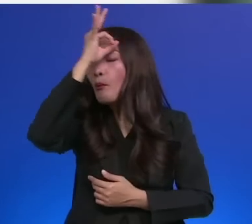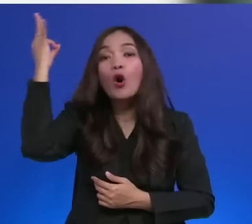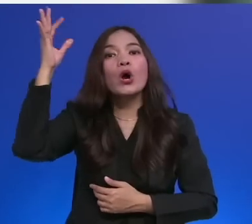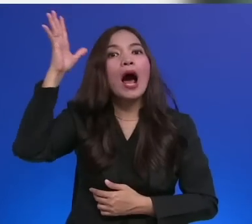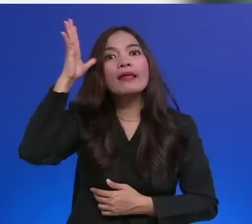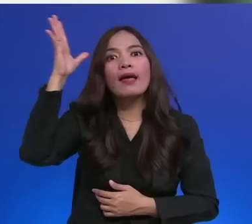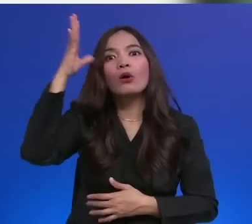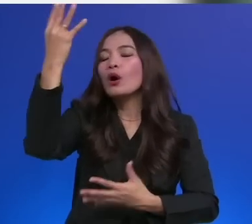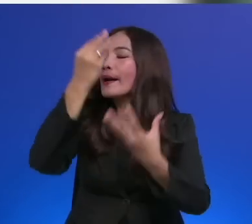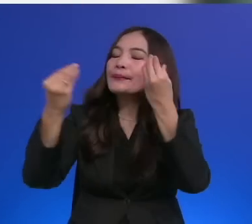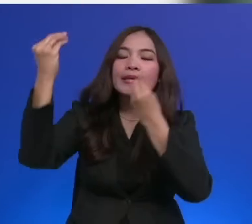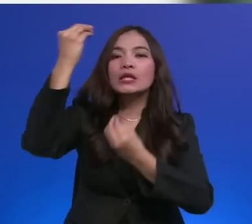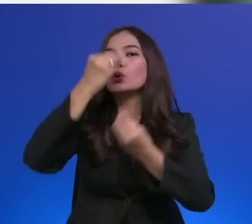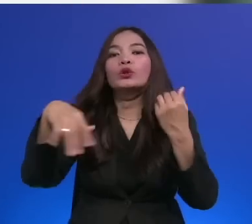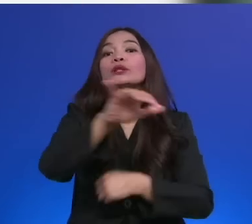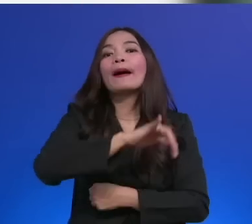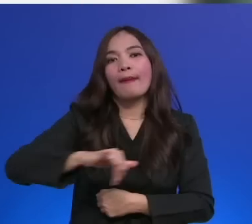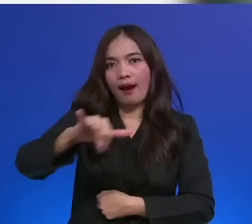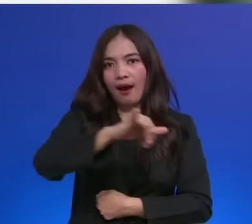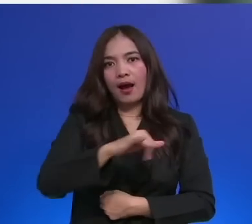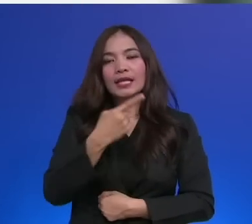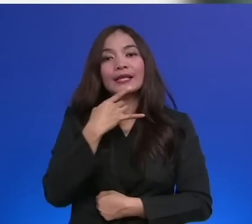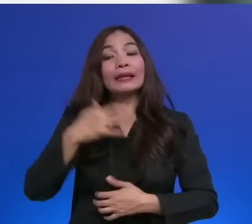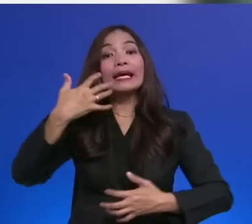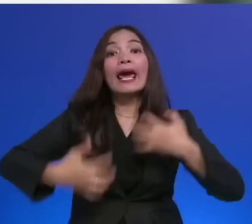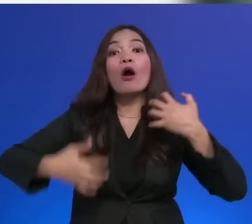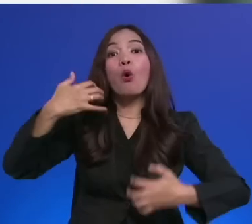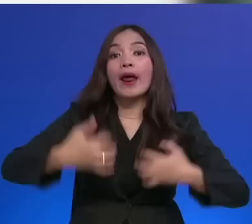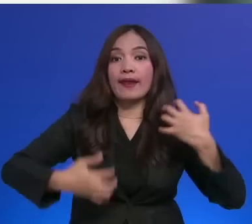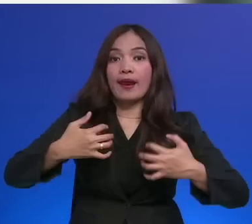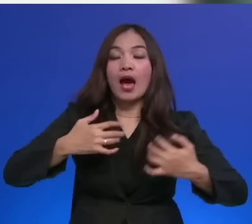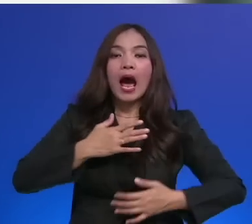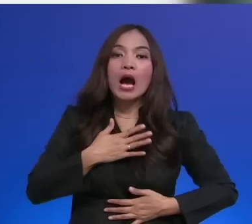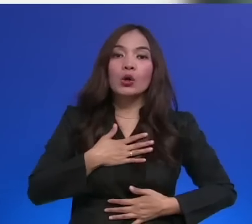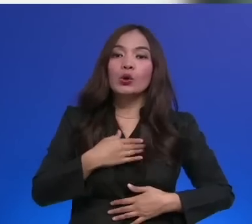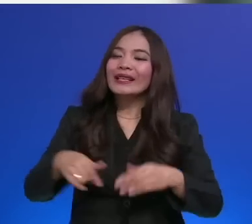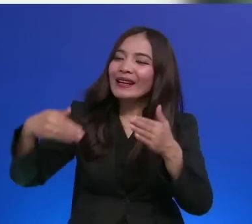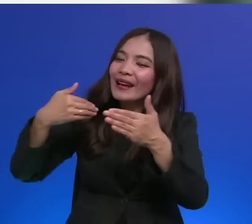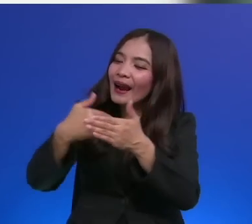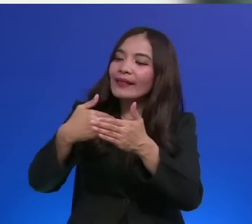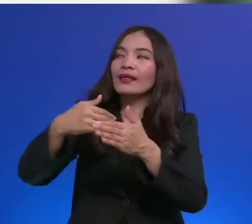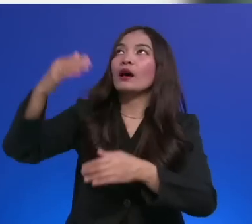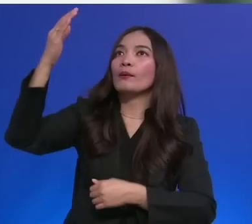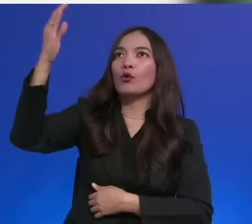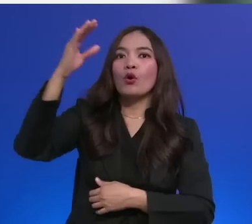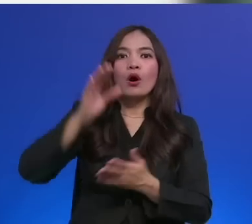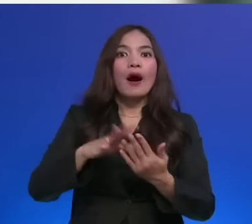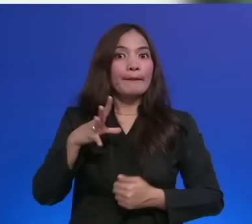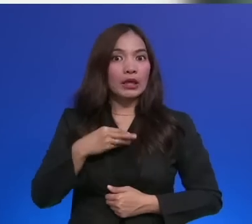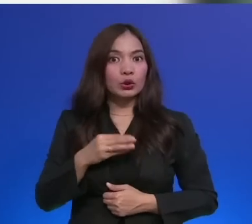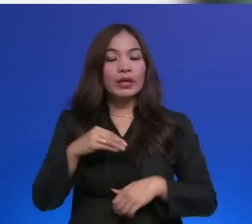aku bingung. Sama. Seperti hewan aku di dekatmu. Maksudnya hewan